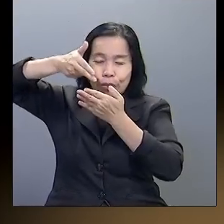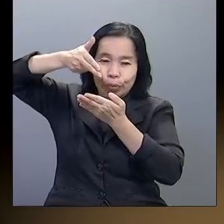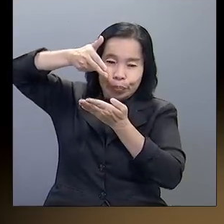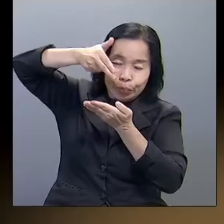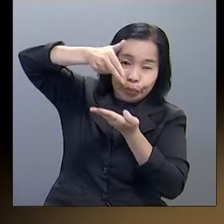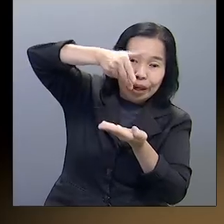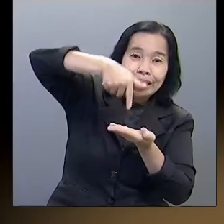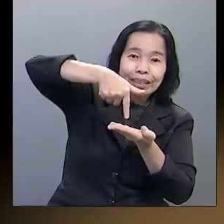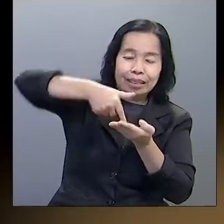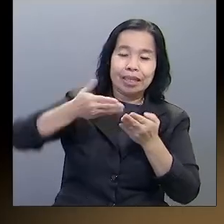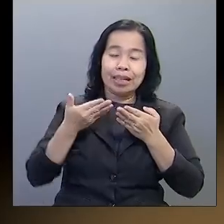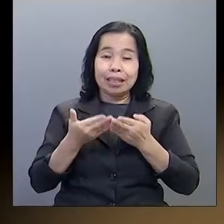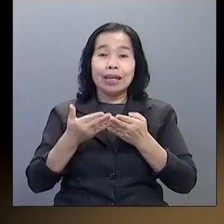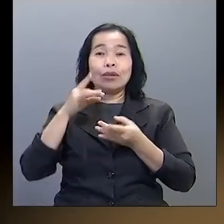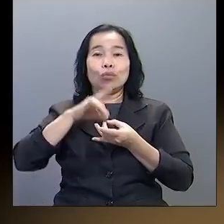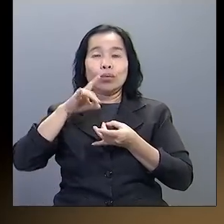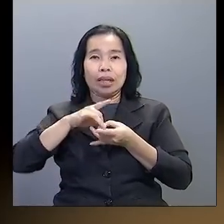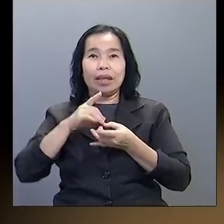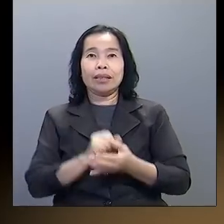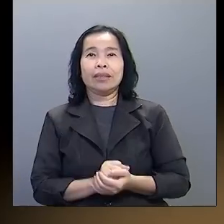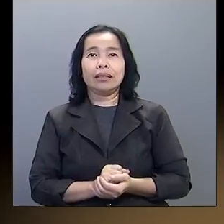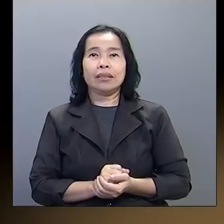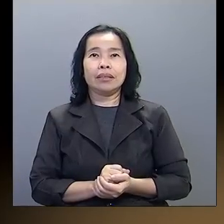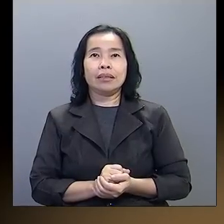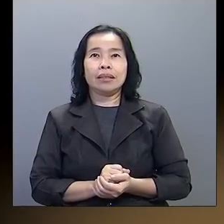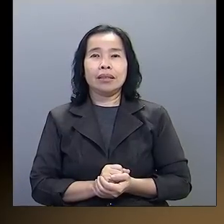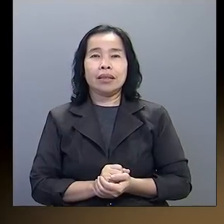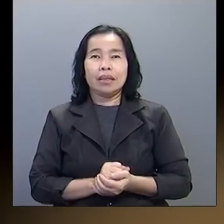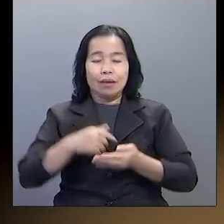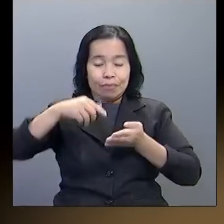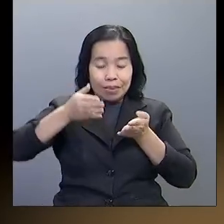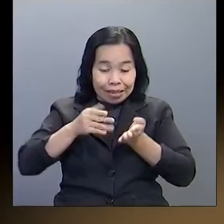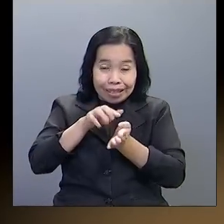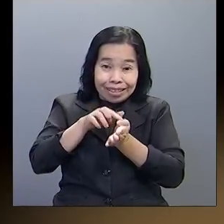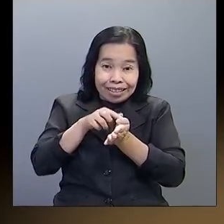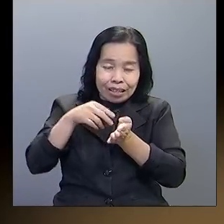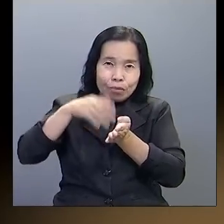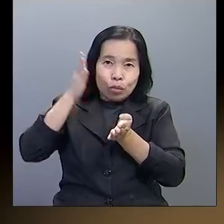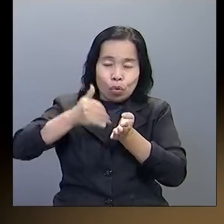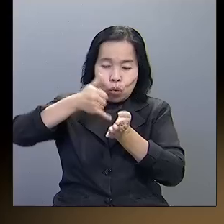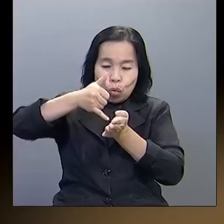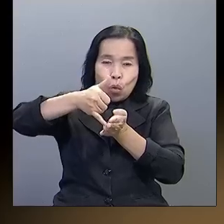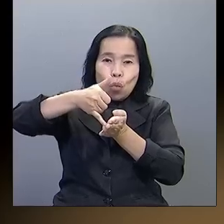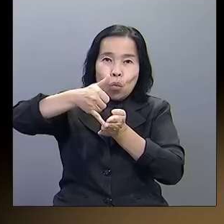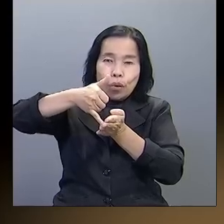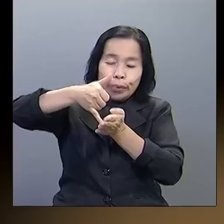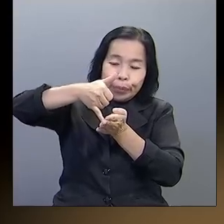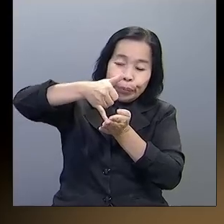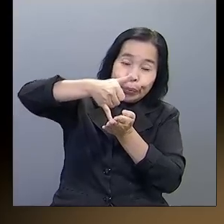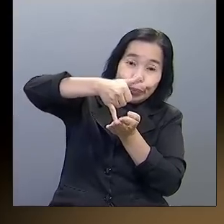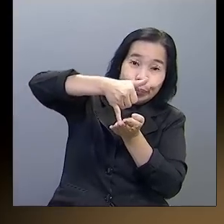วงสุโขทัยจะเห็นว่าบางจังหวะนะคะตรงขอบเรือมีกำลังพลที่เกาะอยู่แล้วก็ทำให้เห็นสภาพ